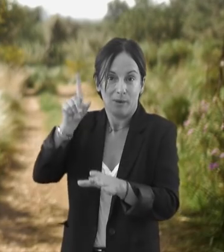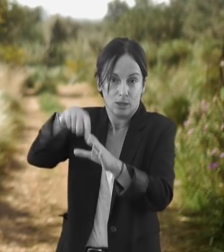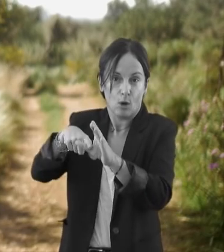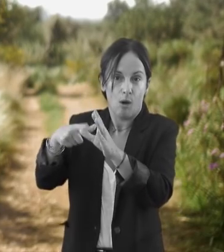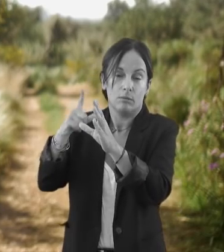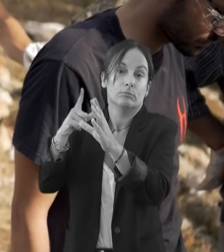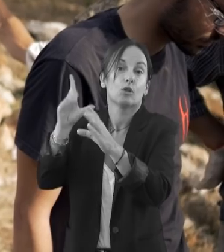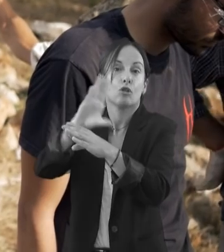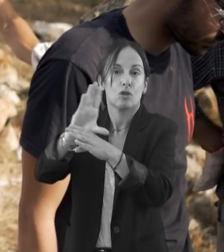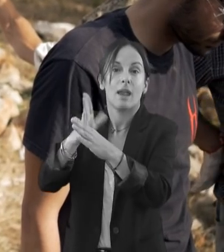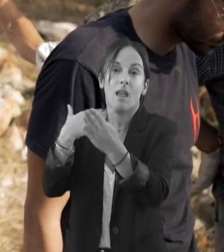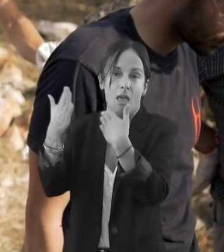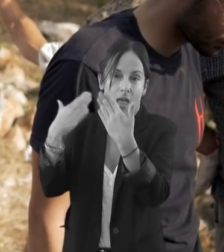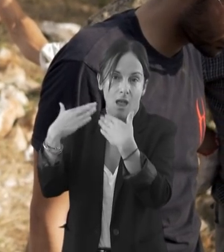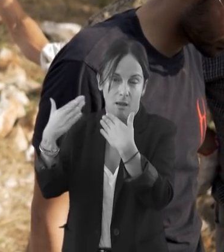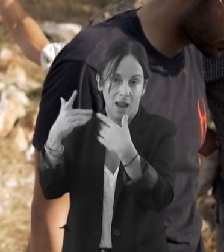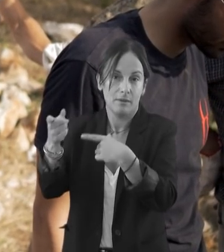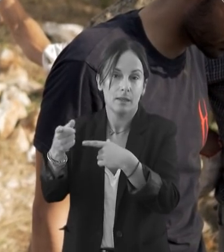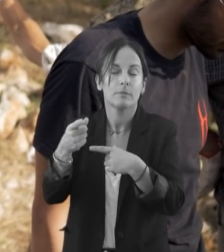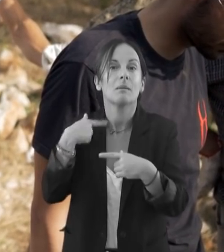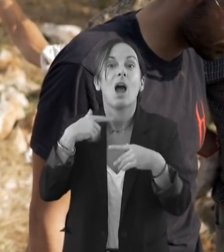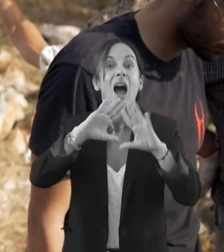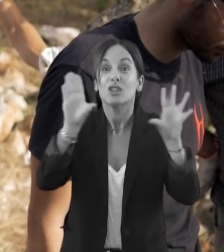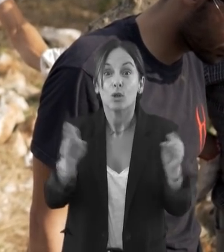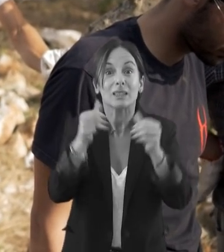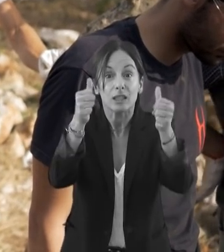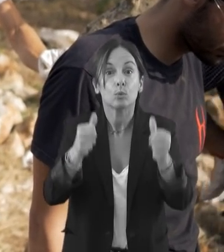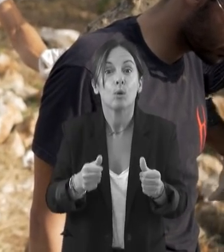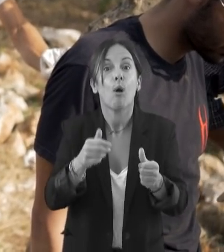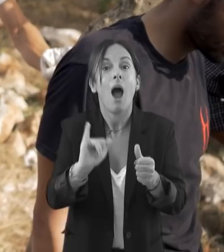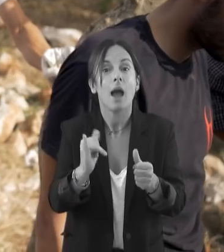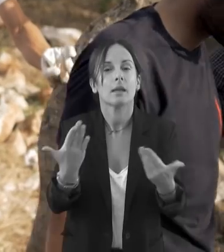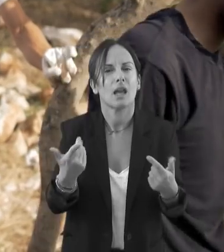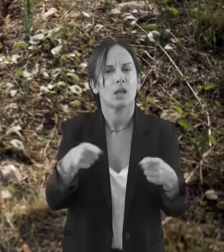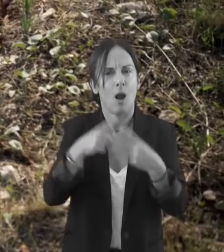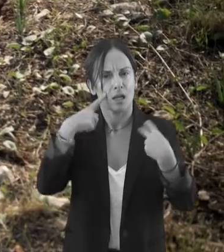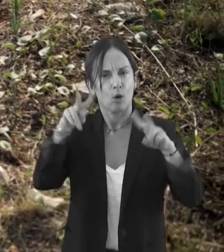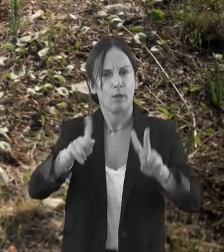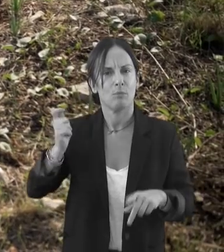marxa accions formatives, aquesta vegada homologades, permetran obtenir